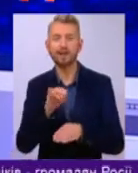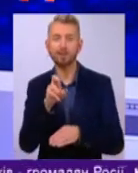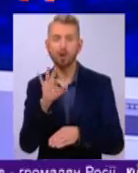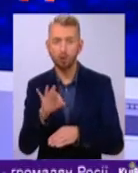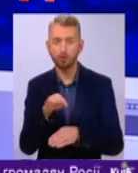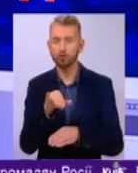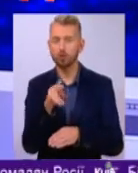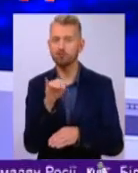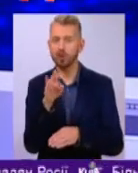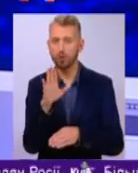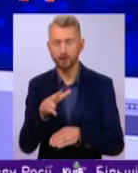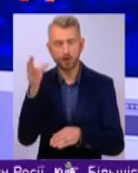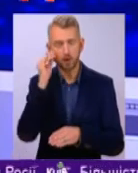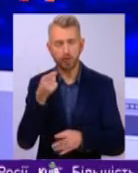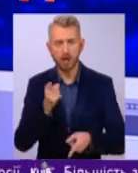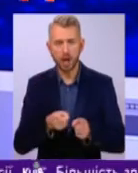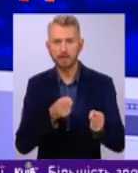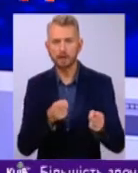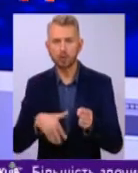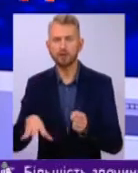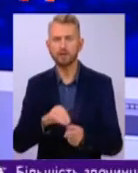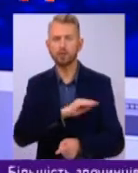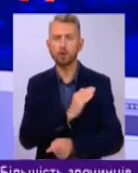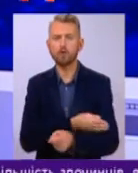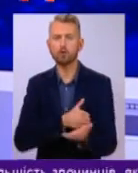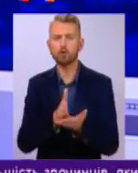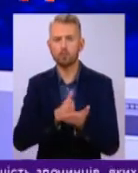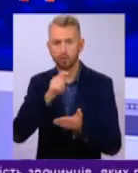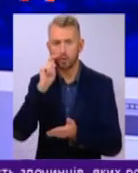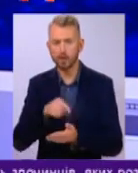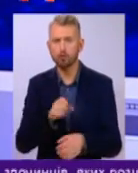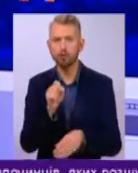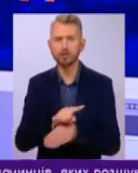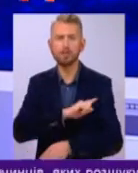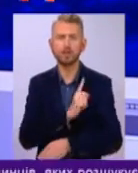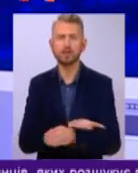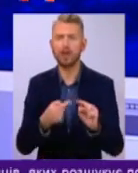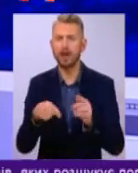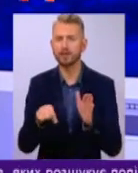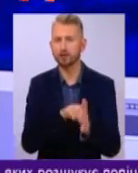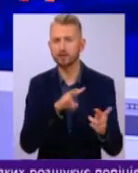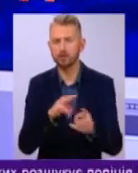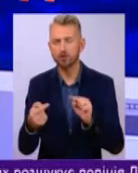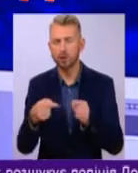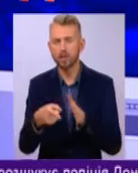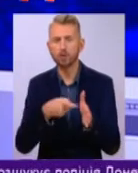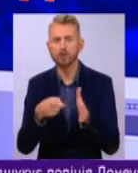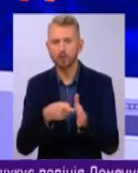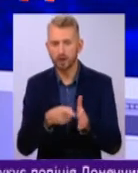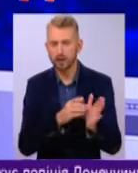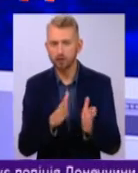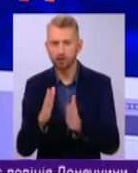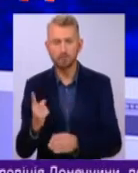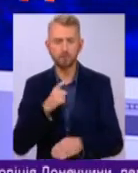Олександр Турчинов. Зважаючи на реальні загрози, усім силовим службам України доручили посилити антитерористичний і контррозвідувальний режим,